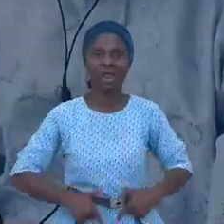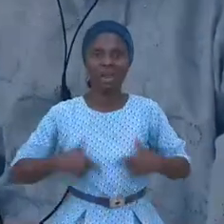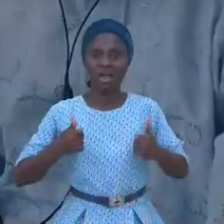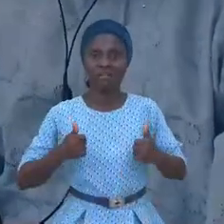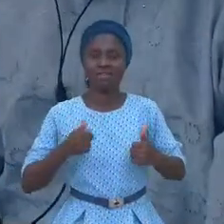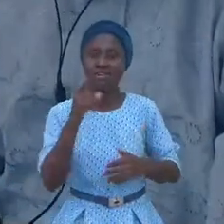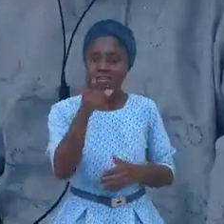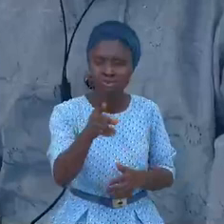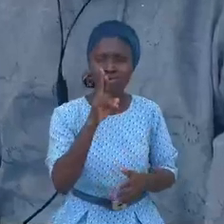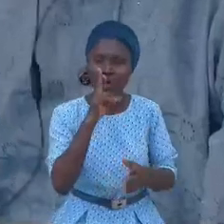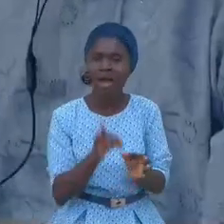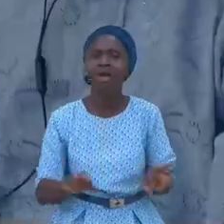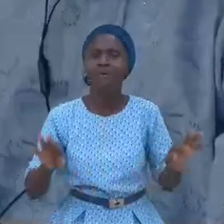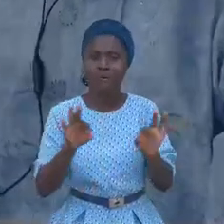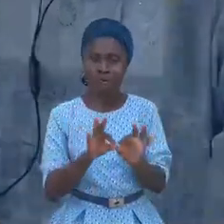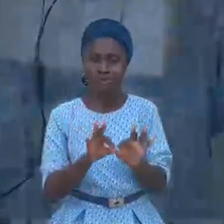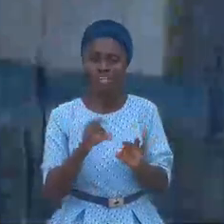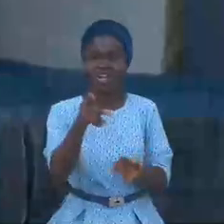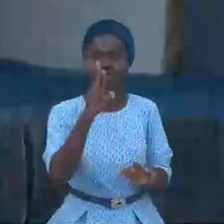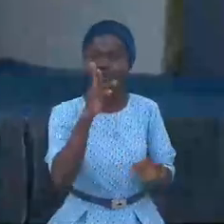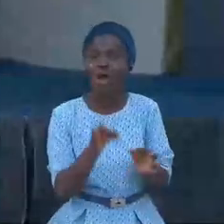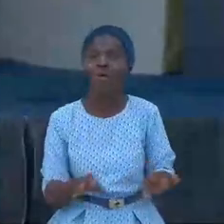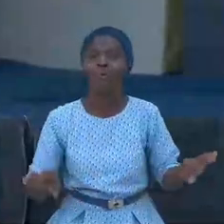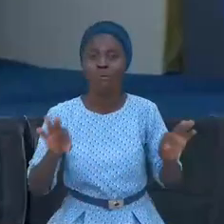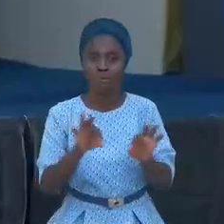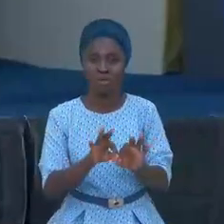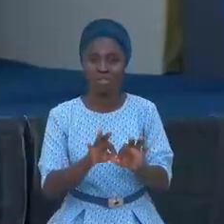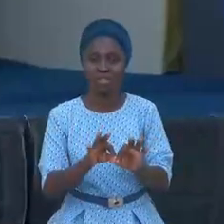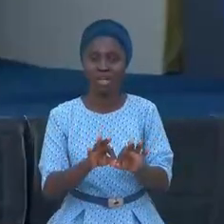Tu es digne. Je dis tu es digne.